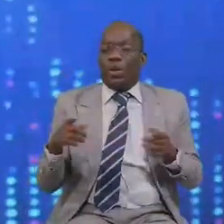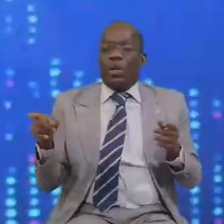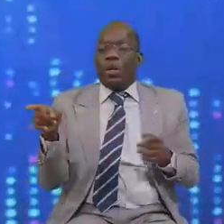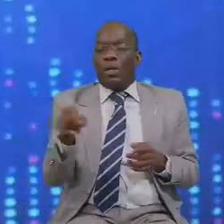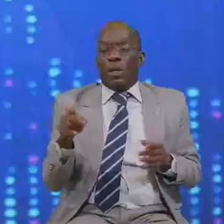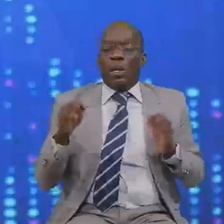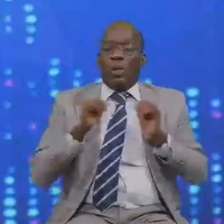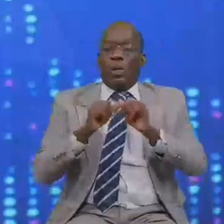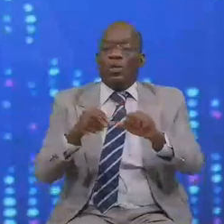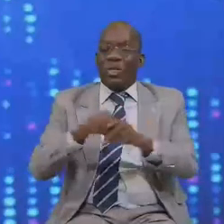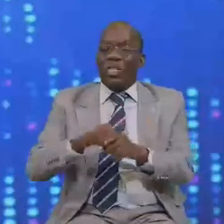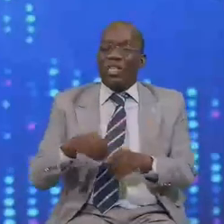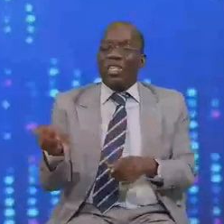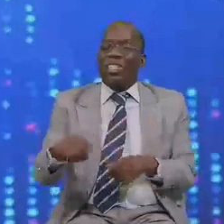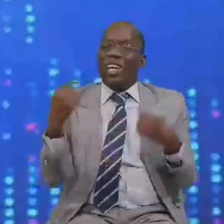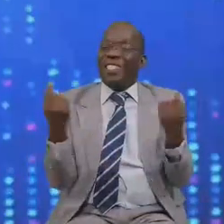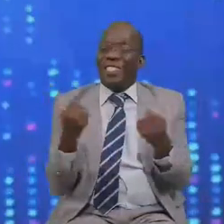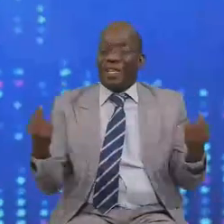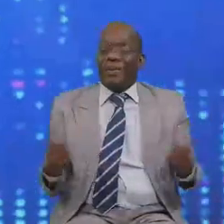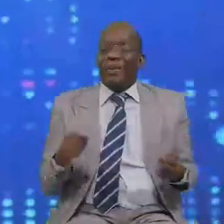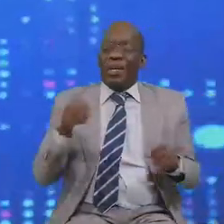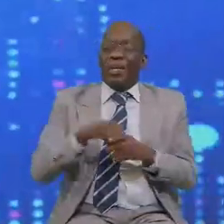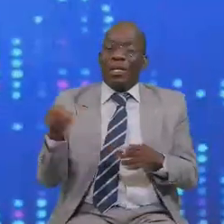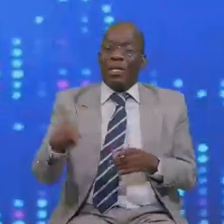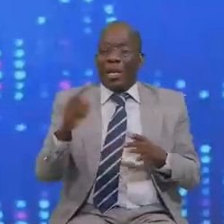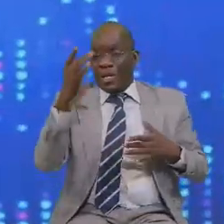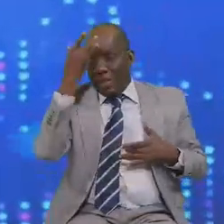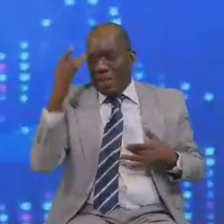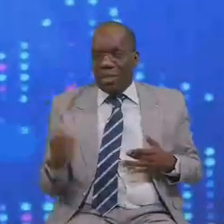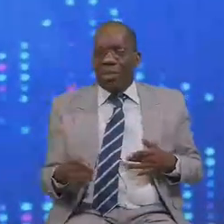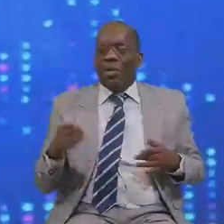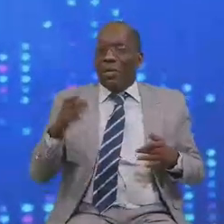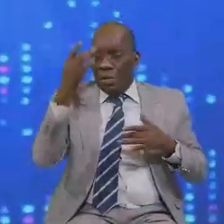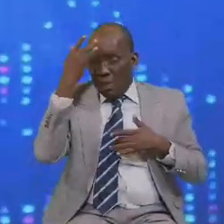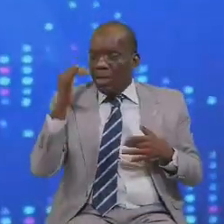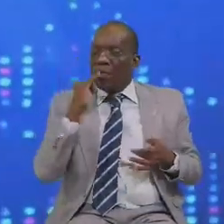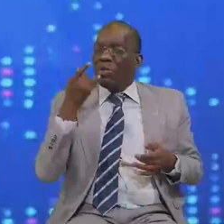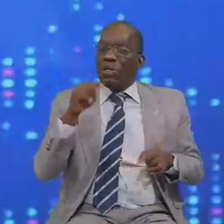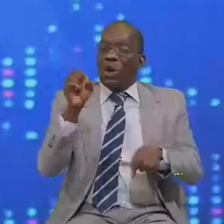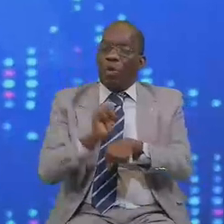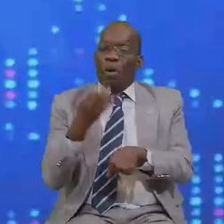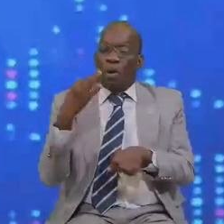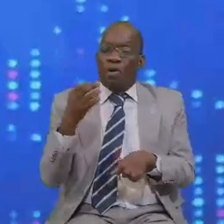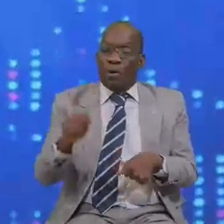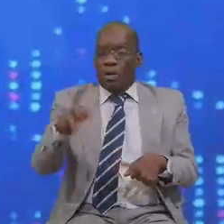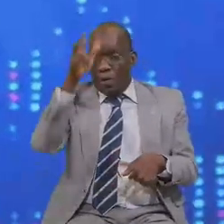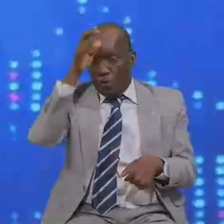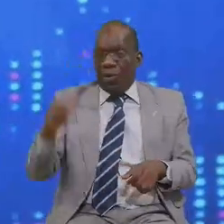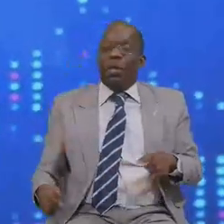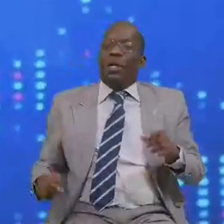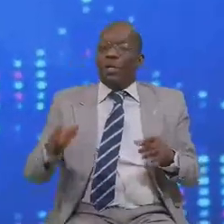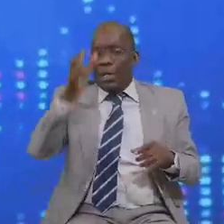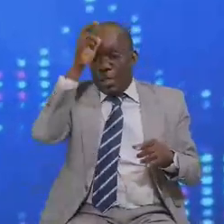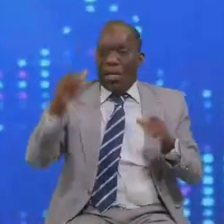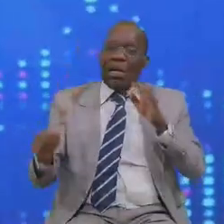ils vivent toujours dans leur péché et dans leur maladie. La maladie est l'œuvre du diable. L'attaque satanique, l'affliction